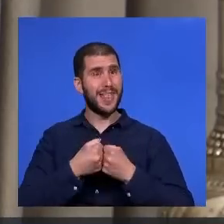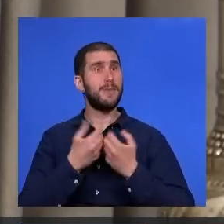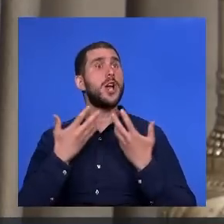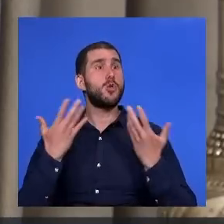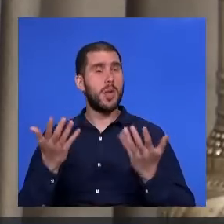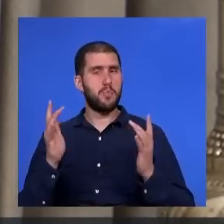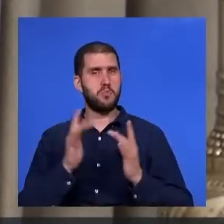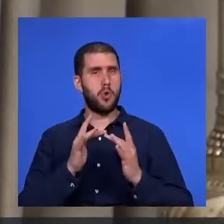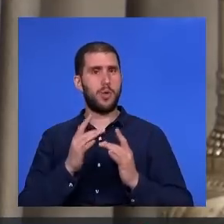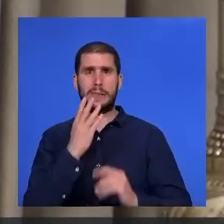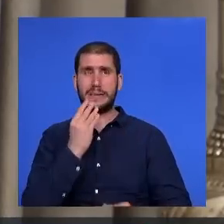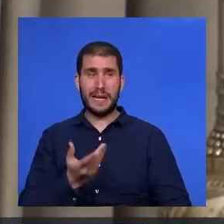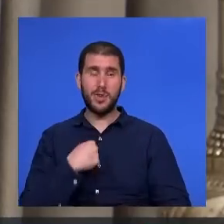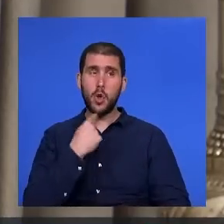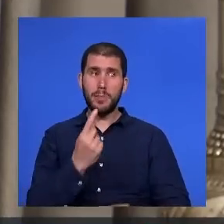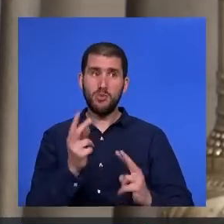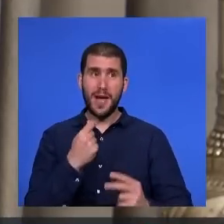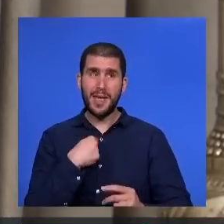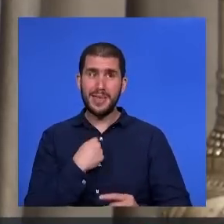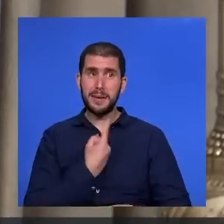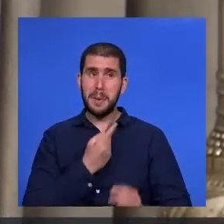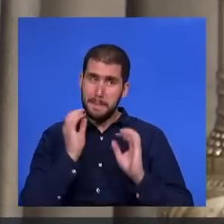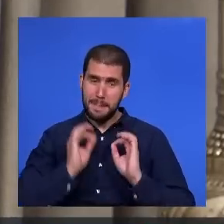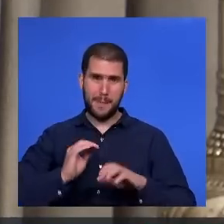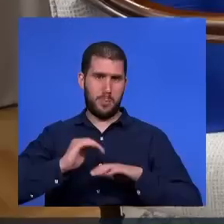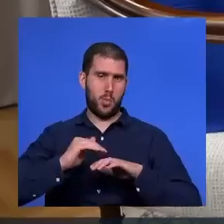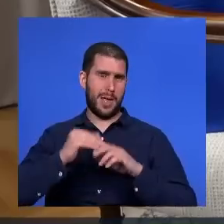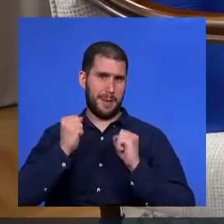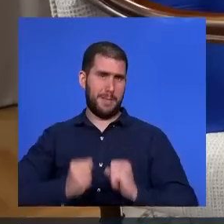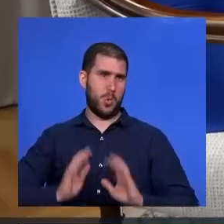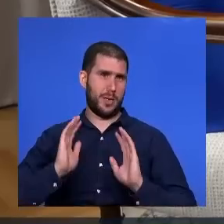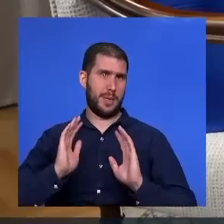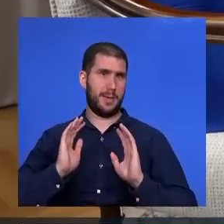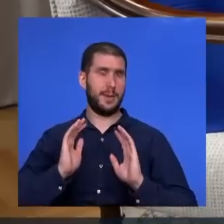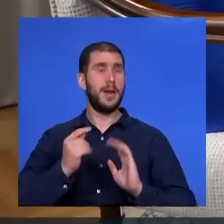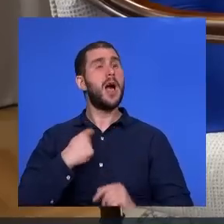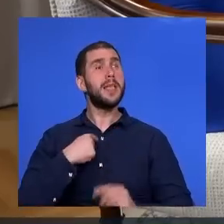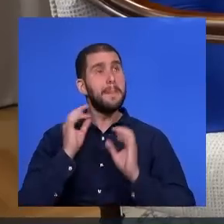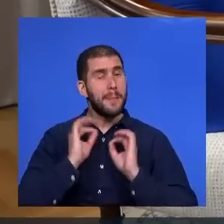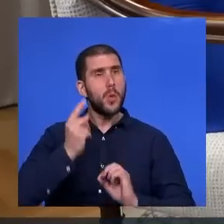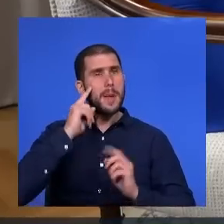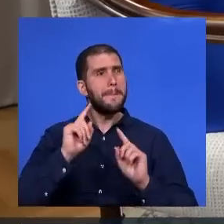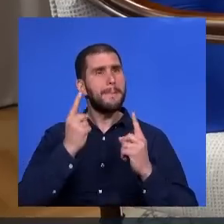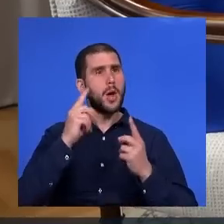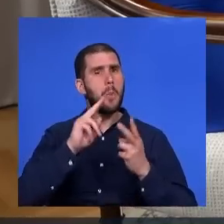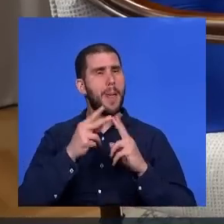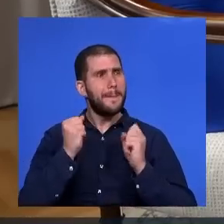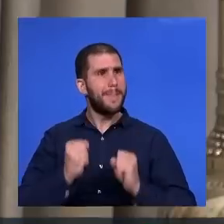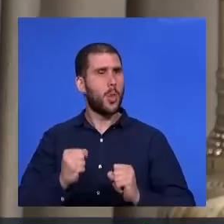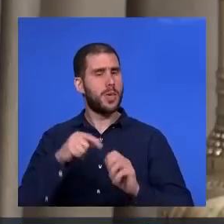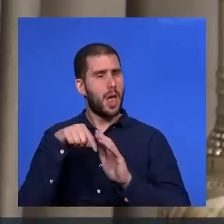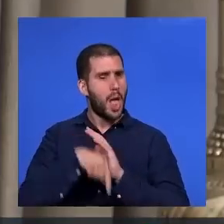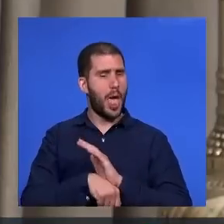שעומדים בפני המדינה, ואני אומר לך, אני הרי באמת מעודכן ביטחונית. ואני באמת יודע מה קורה בעולם הביטחוני